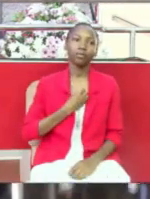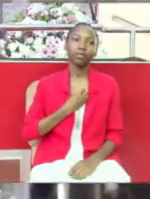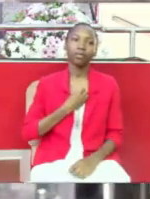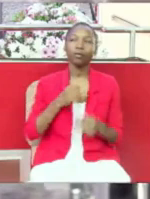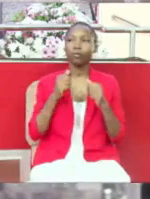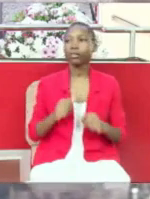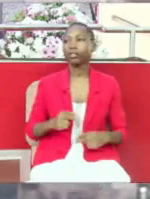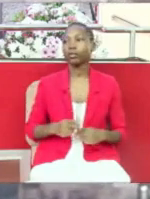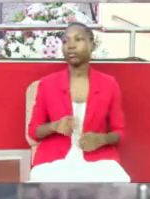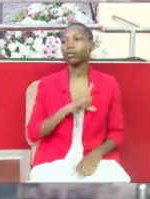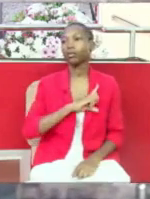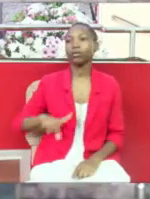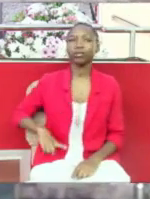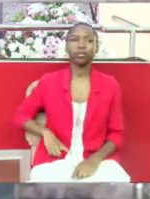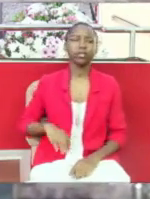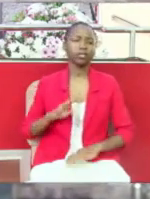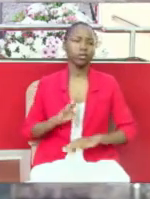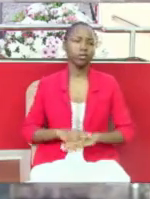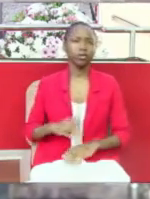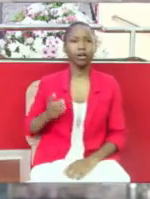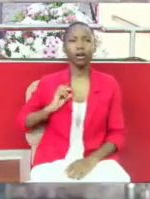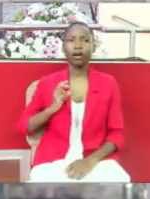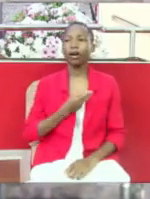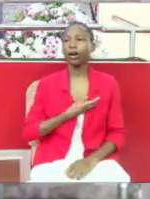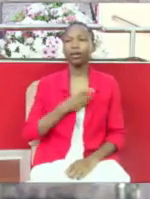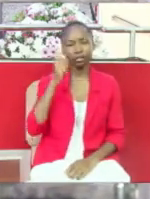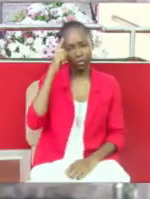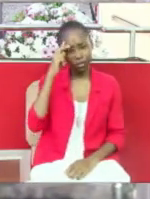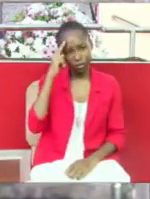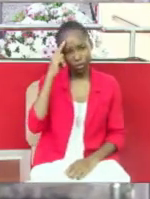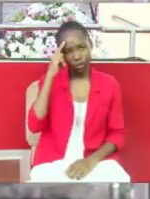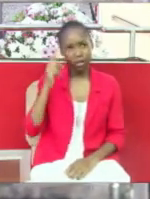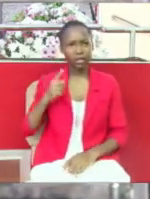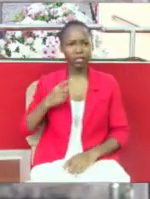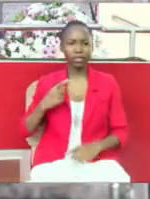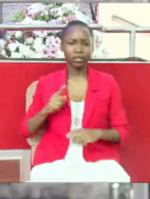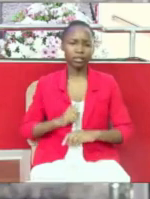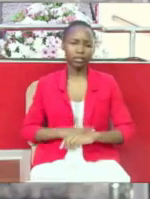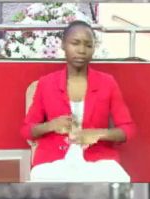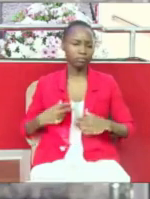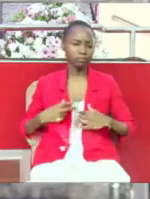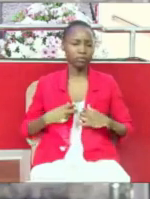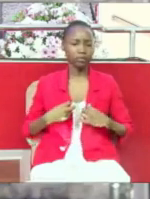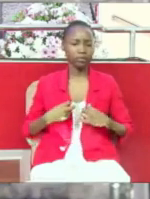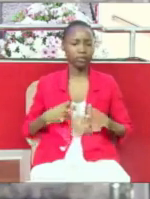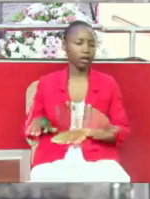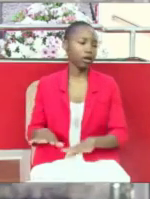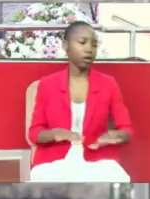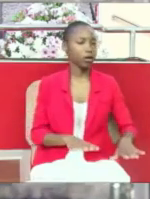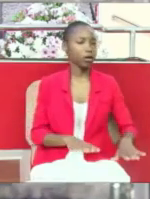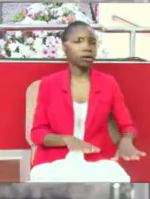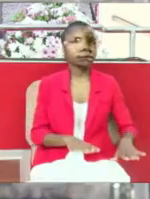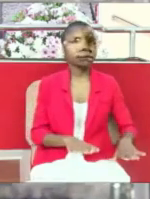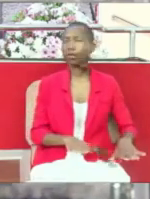Lord. Amen. So it is good for us to know when we do it. Na hivyo ni vizuri when tujue. When we lay them out. Tunapoyaweka mavazi. When we spread